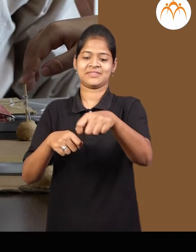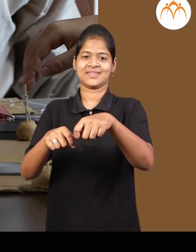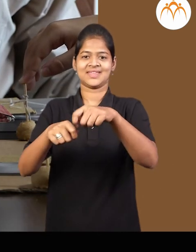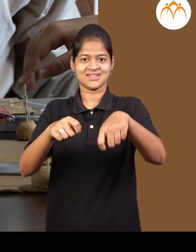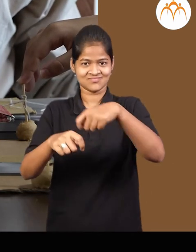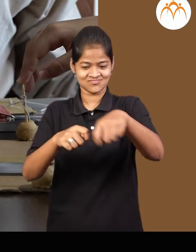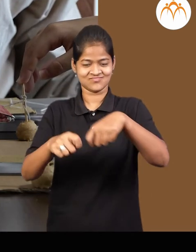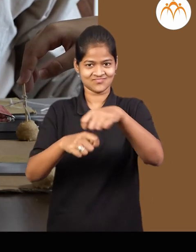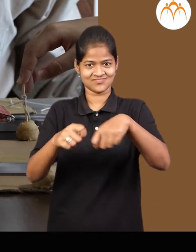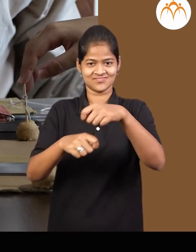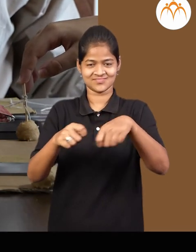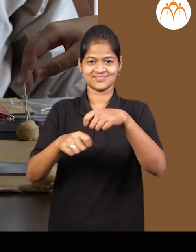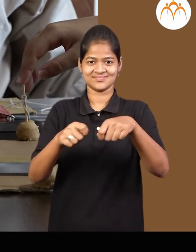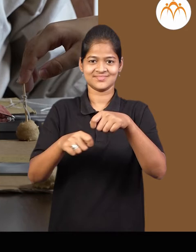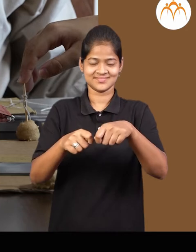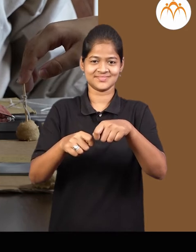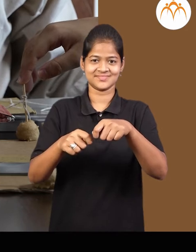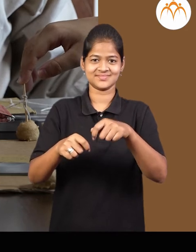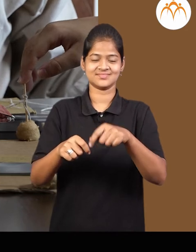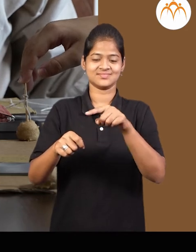ही दुसरी बाजू,